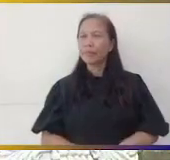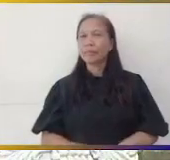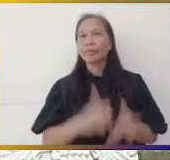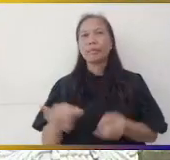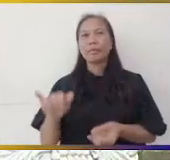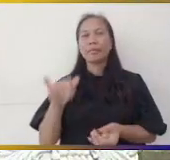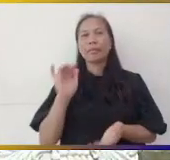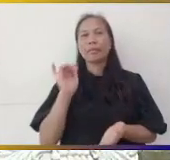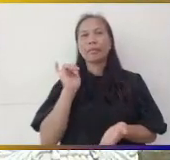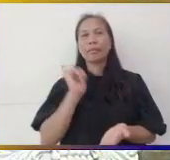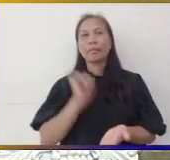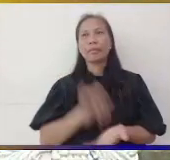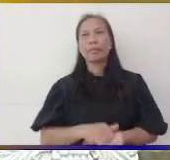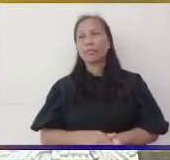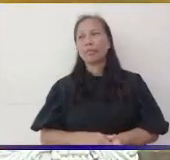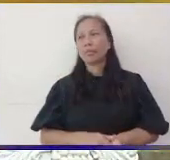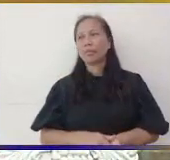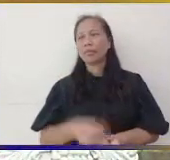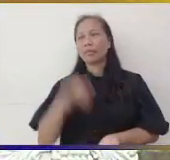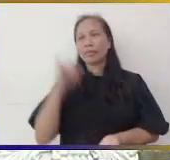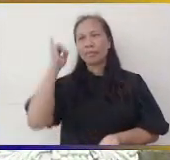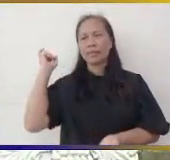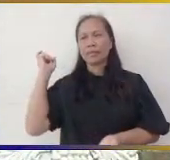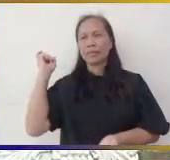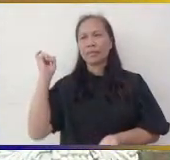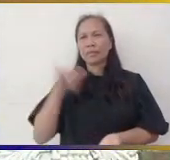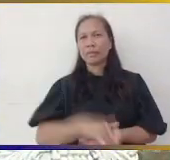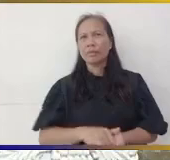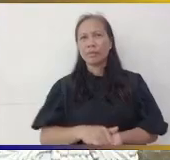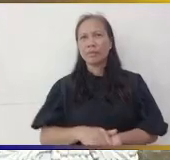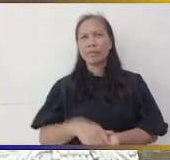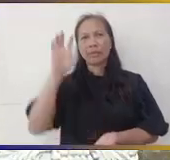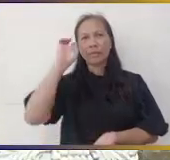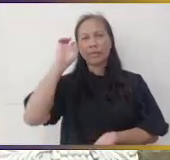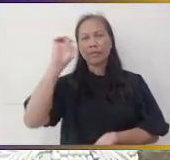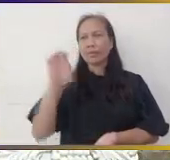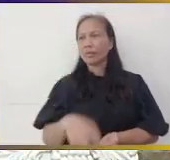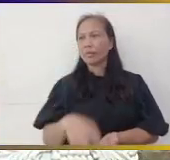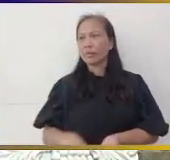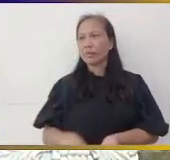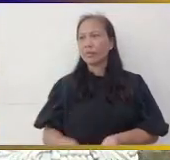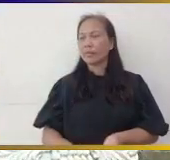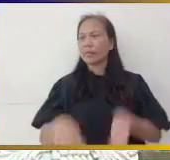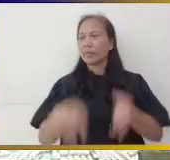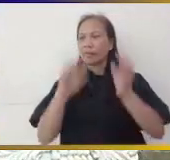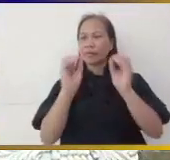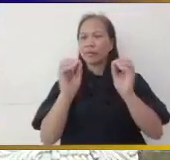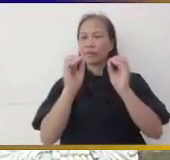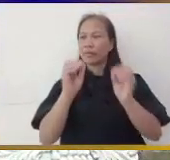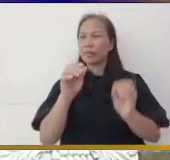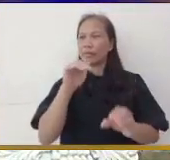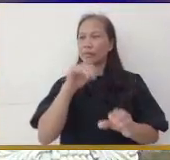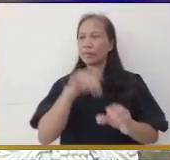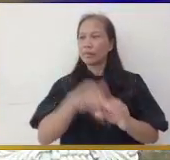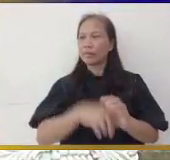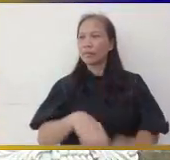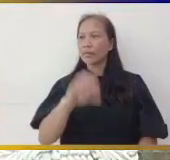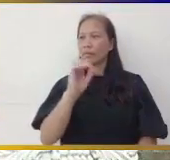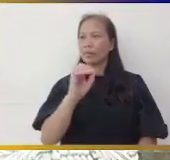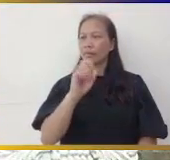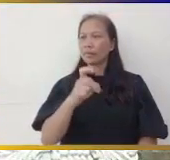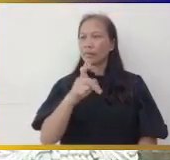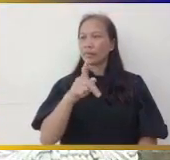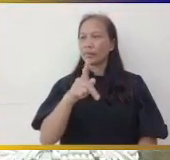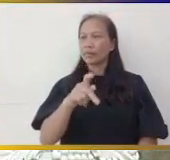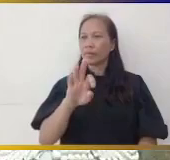mga kapatid imagine doon po siya nagturo siya sa Oxford doon niya po ginawa a known well-known